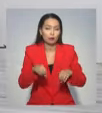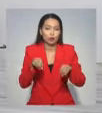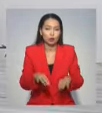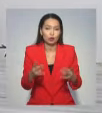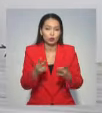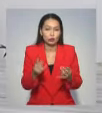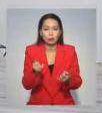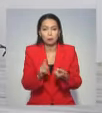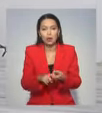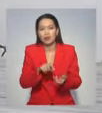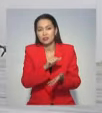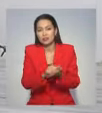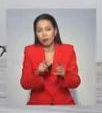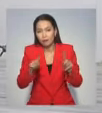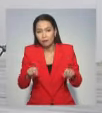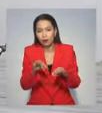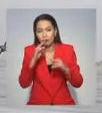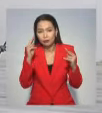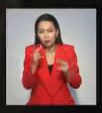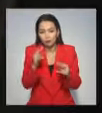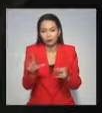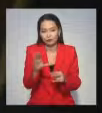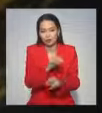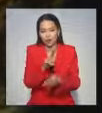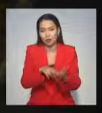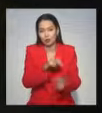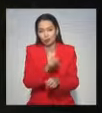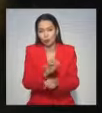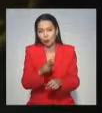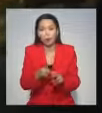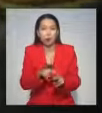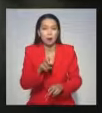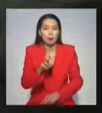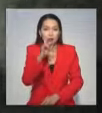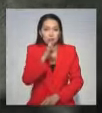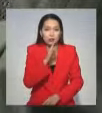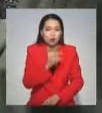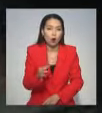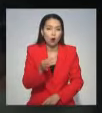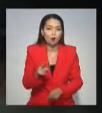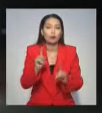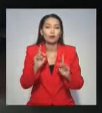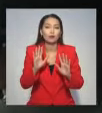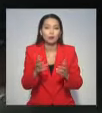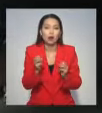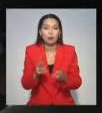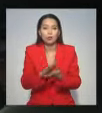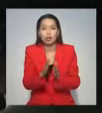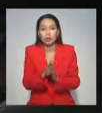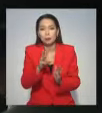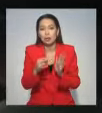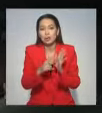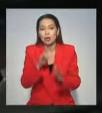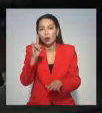тиісті сертификаттар мен куәліктері тоқтатылады деді. Батыс Қазақстан аумағында апатты жағдайда қонған Ми-8 әуе кемесінің ұшуға